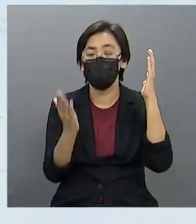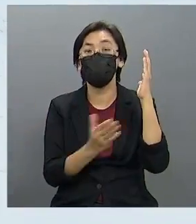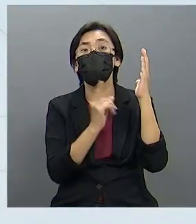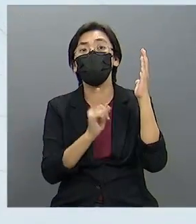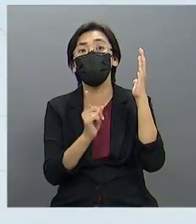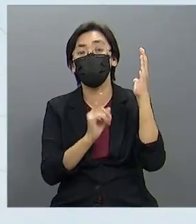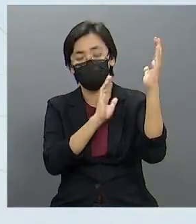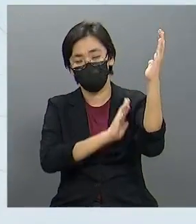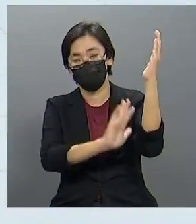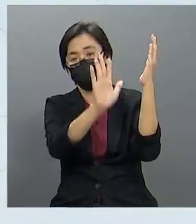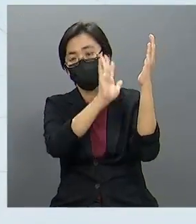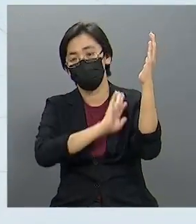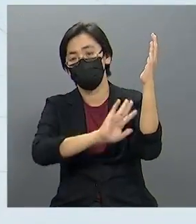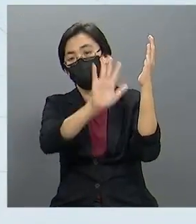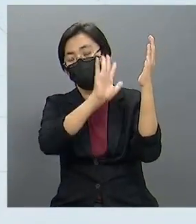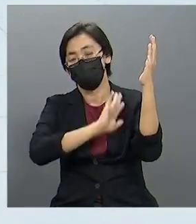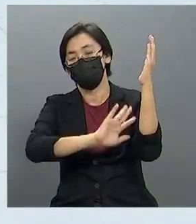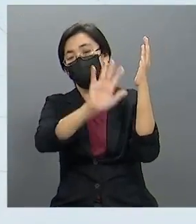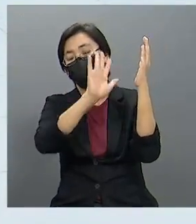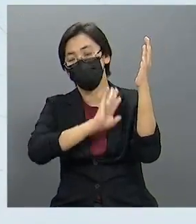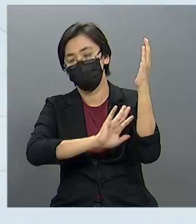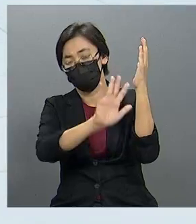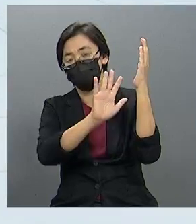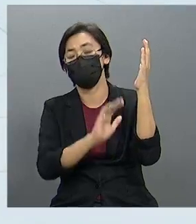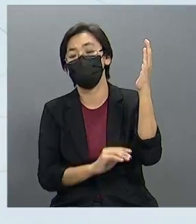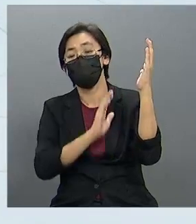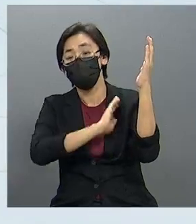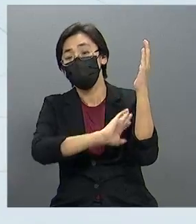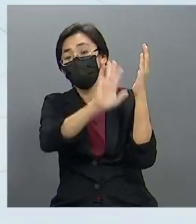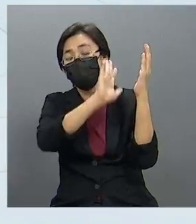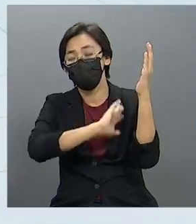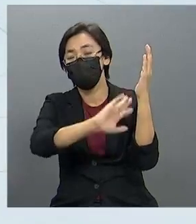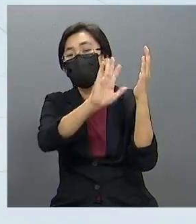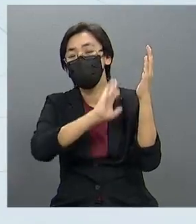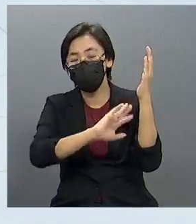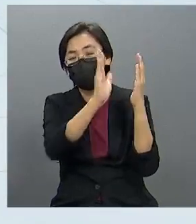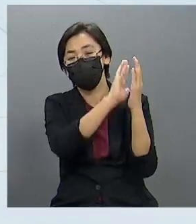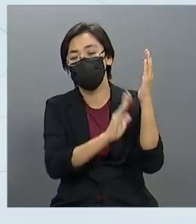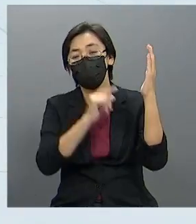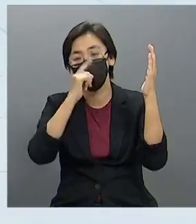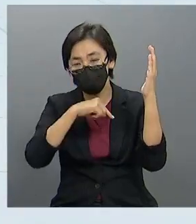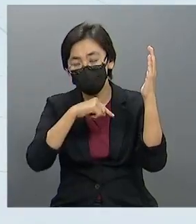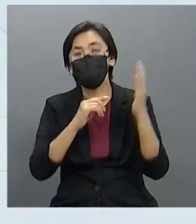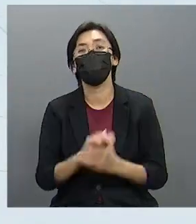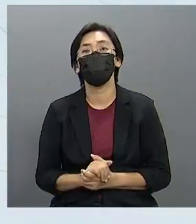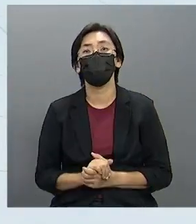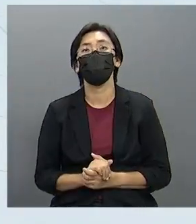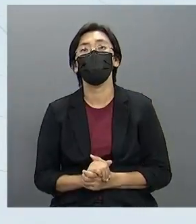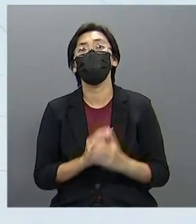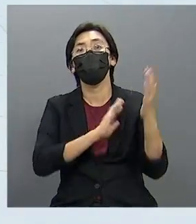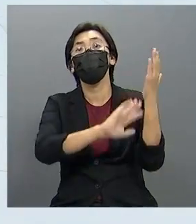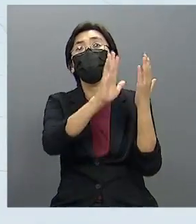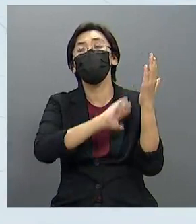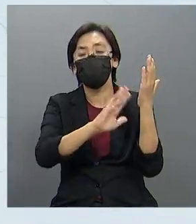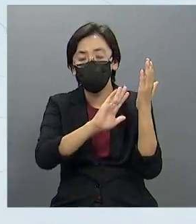ฝั่งตะวันตกกคระสะลมตะวนตกเฉีงใต้จับพดเข้มาปกคุมบิเวณประเทศไยแนก็ถามใหชวงครึ่หัของสัดาหน